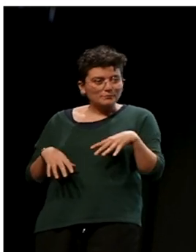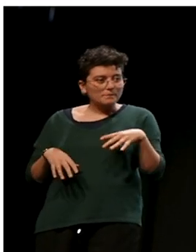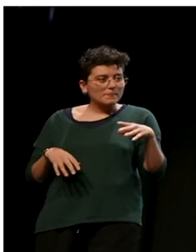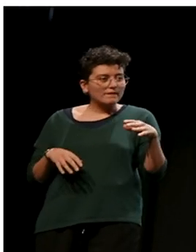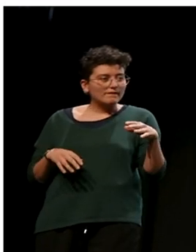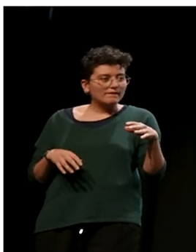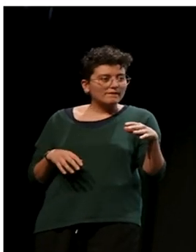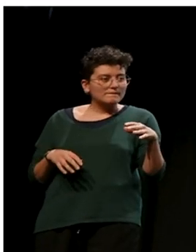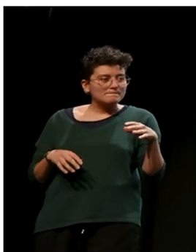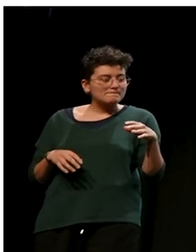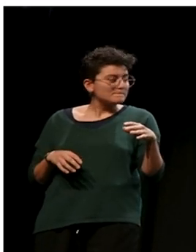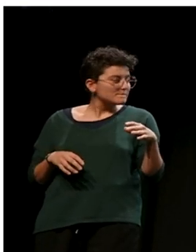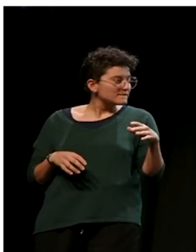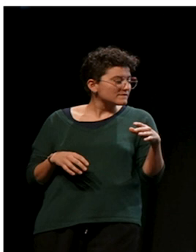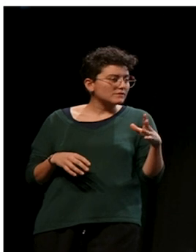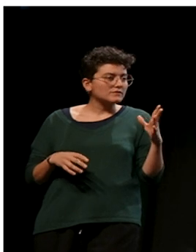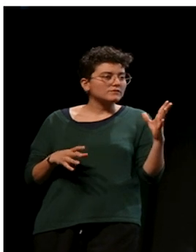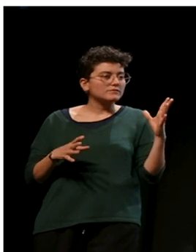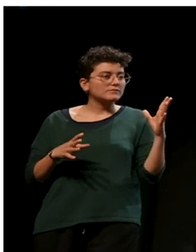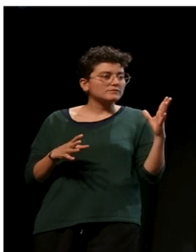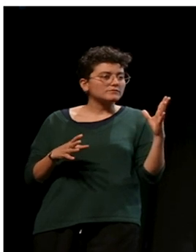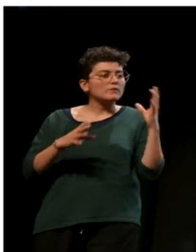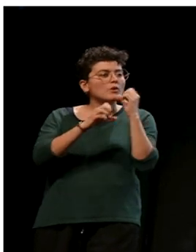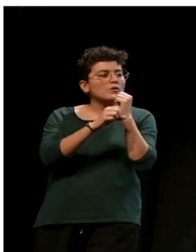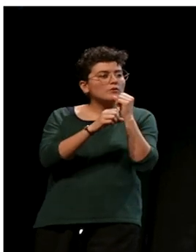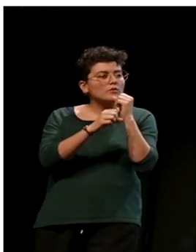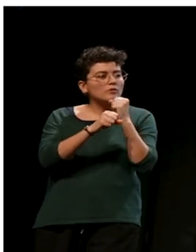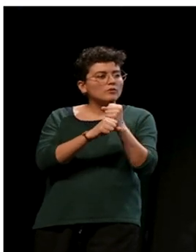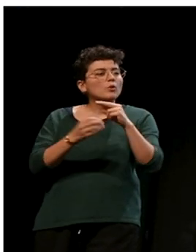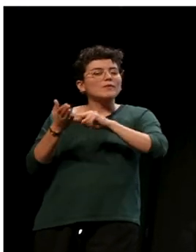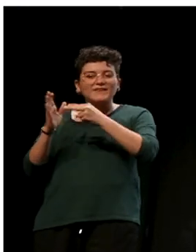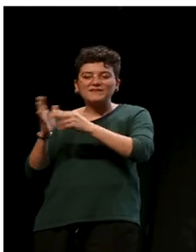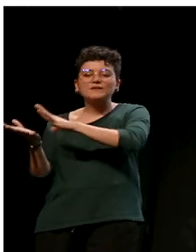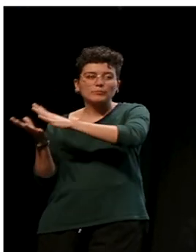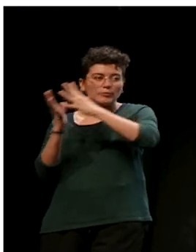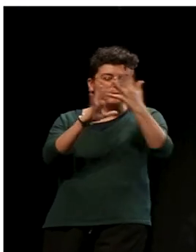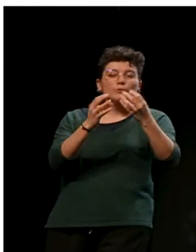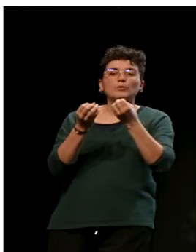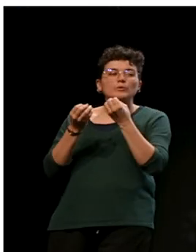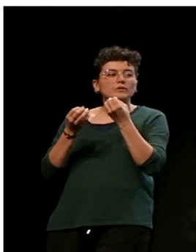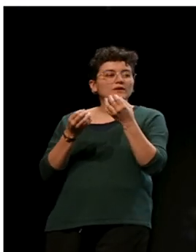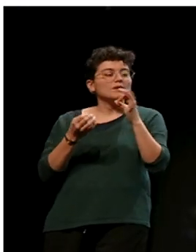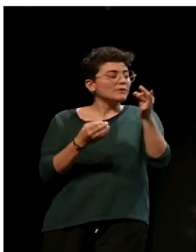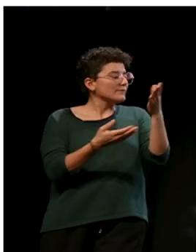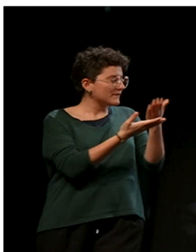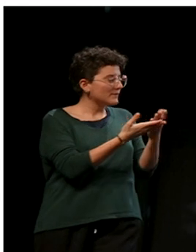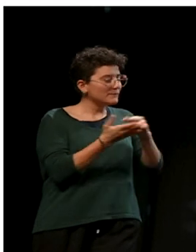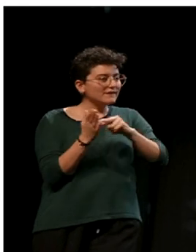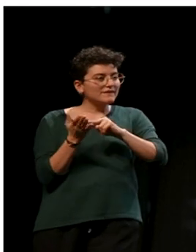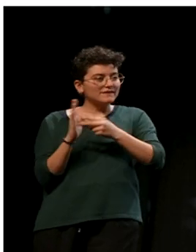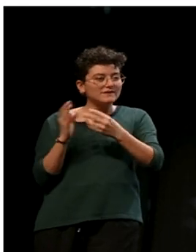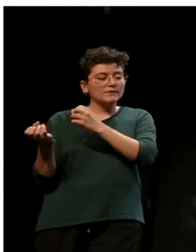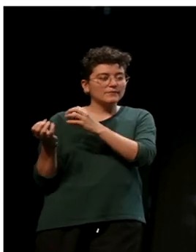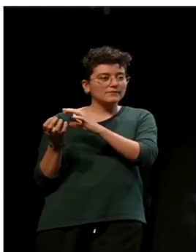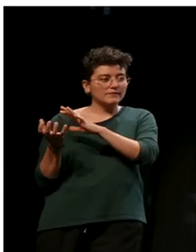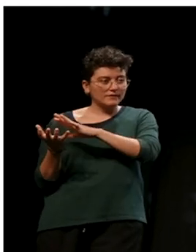Pardon, la discrétion toujours. Grosso modo, les techniques évoluent. On parle voilà, et autres. Et est-ce que au final, vous avez là,